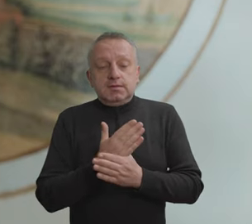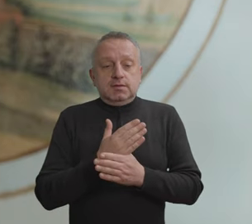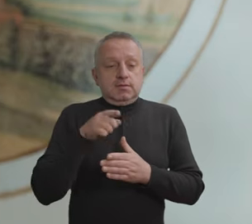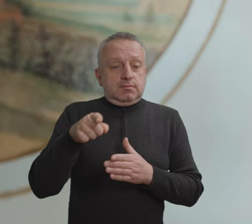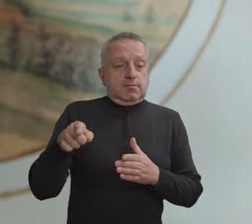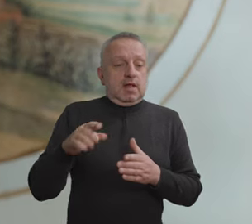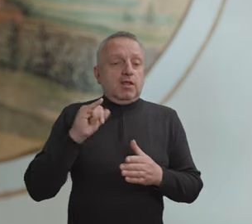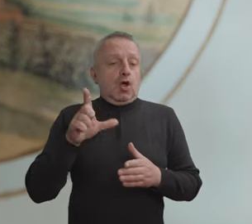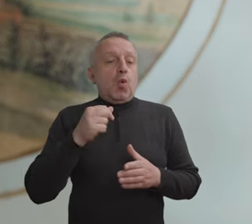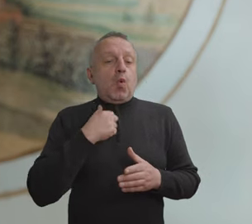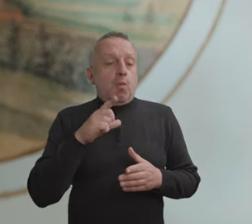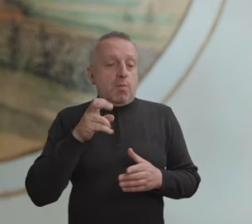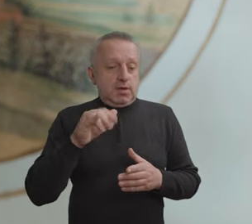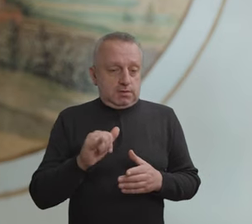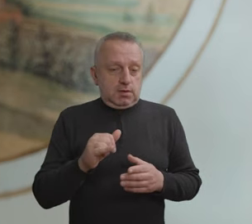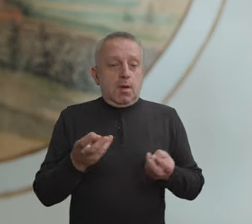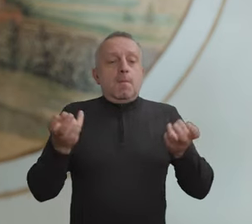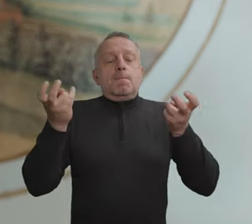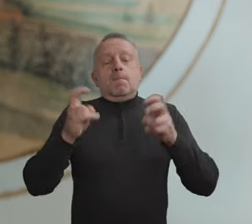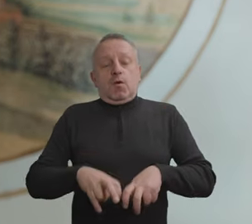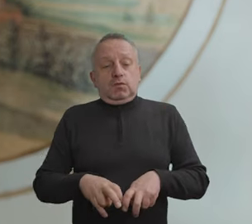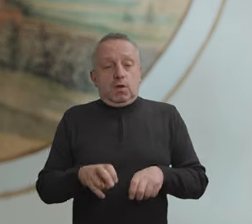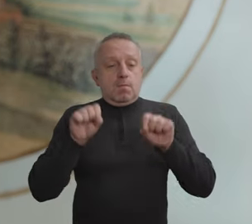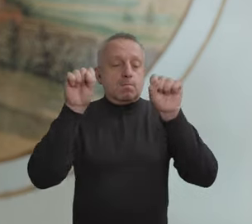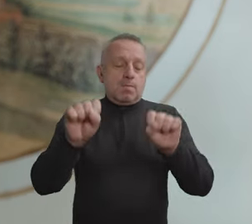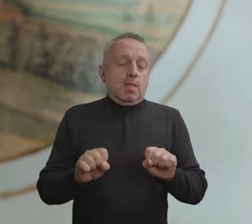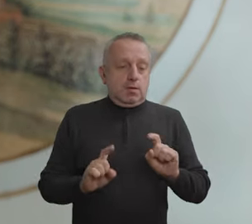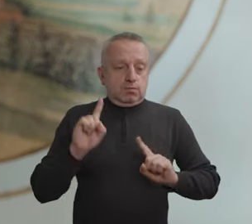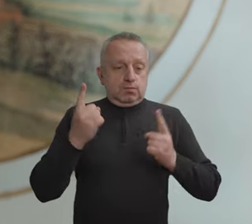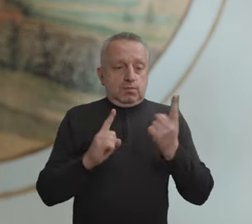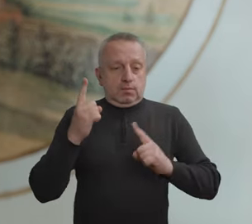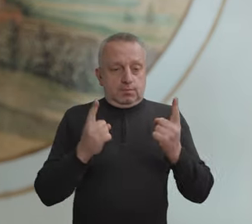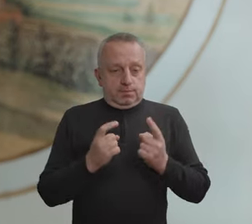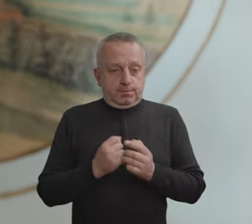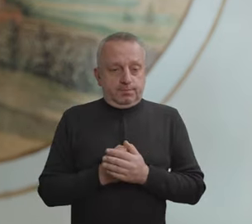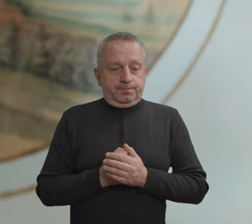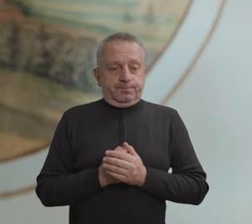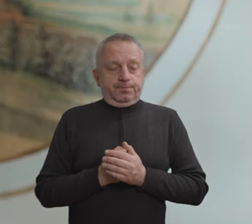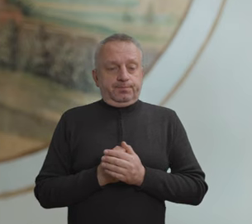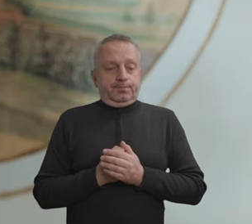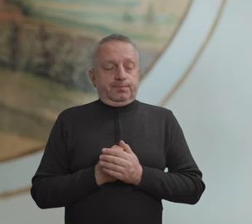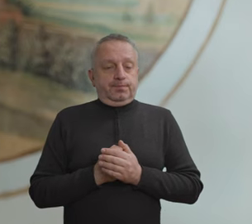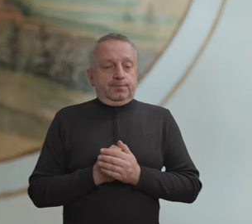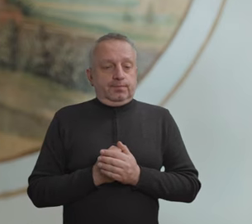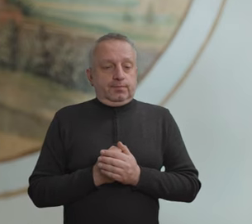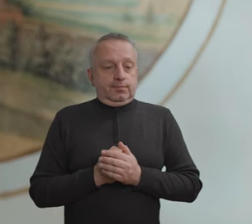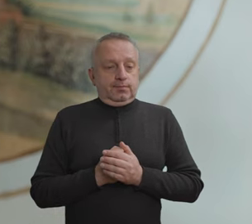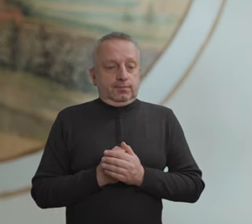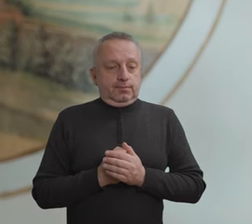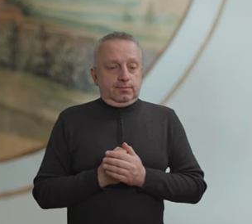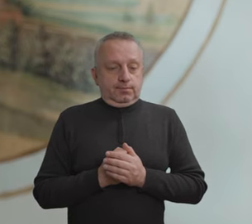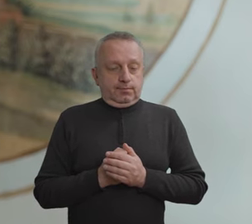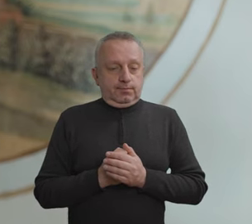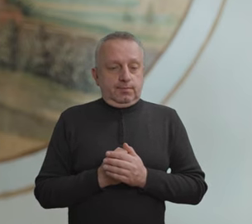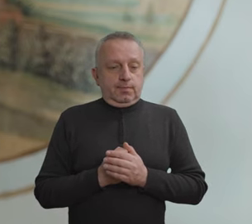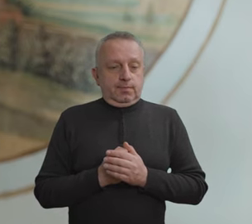Taki istniał, ale był bardzo słaby, niewiele znaczący. Dzięki staraniom m.in. księcia Lubomirskiego